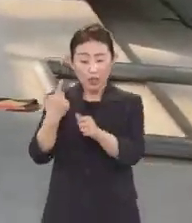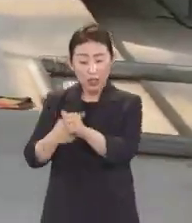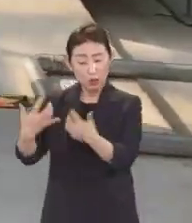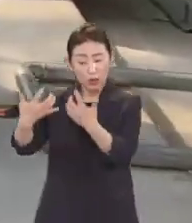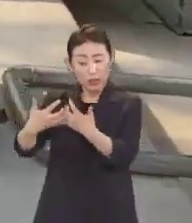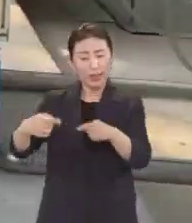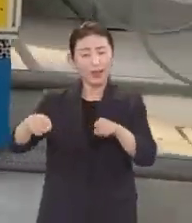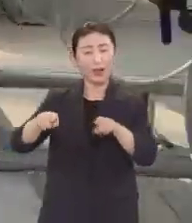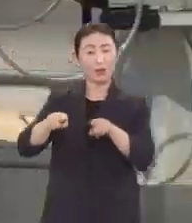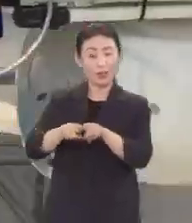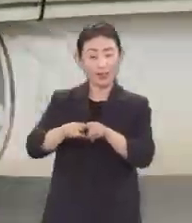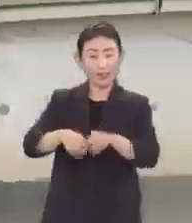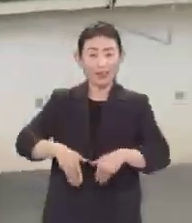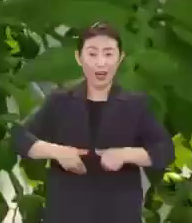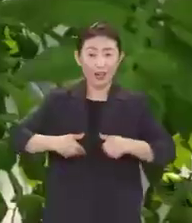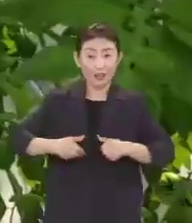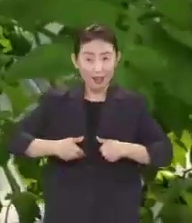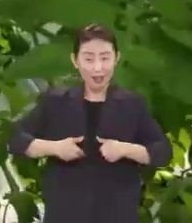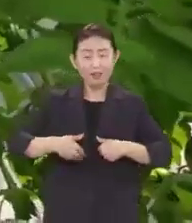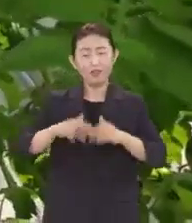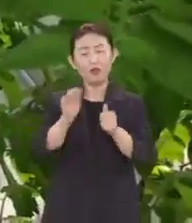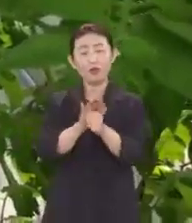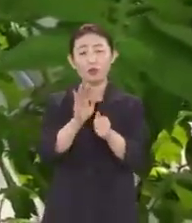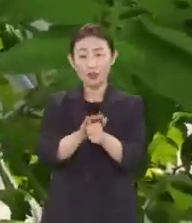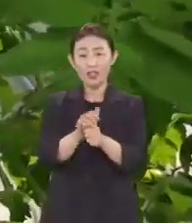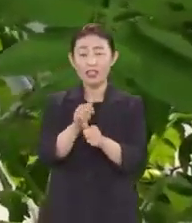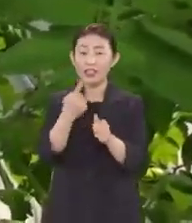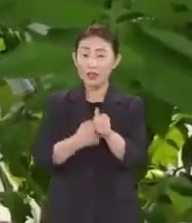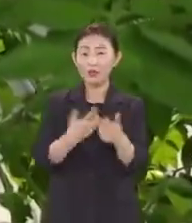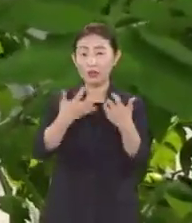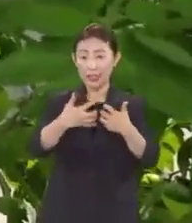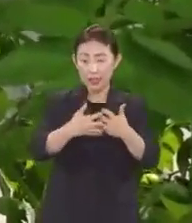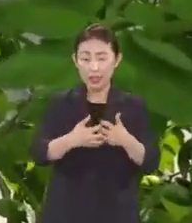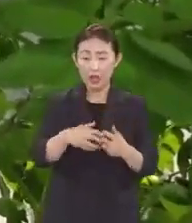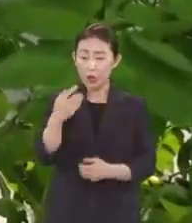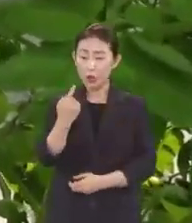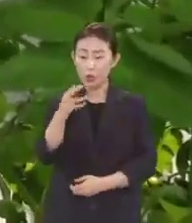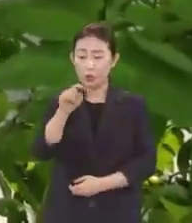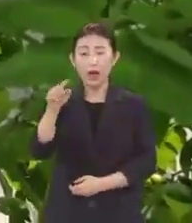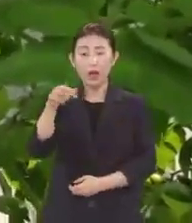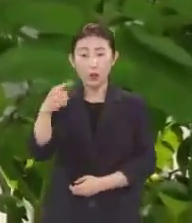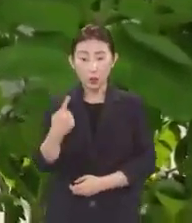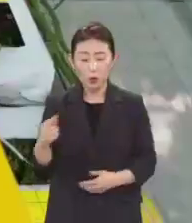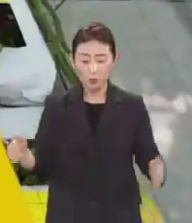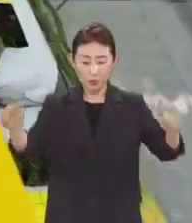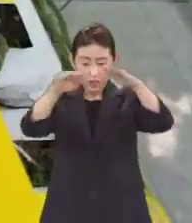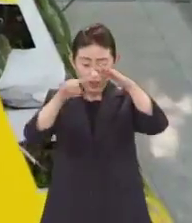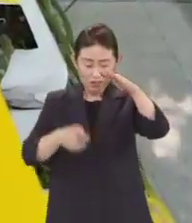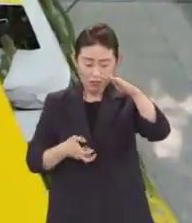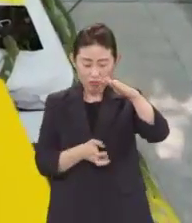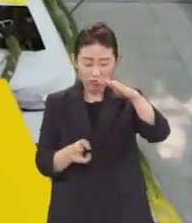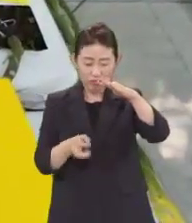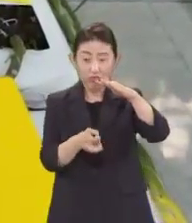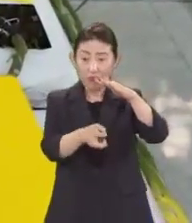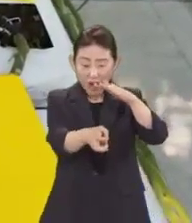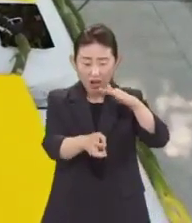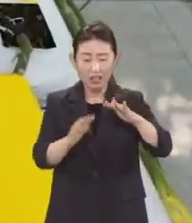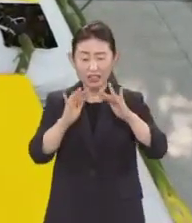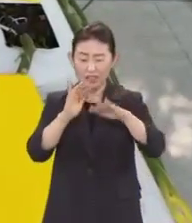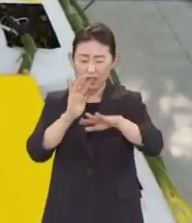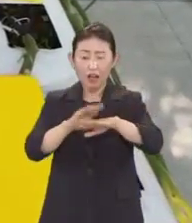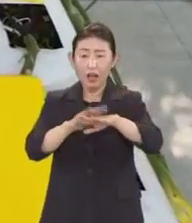위한 따뜻한 로봇을 만들고 있습니다. 수확철을 맞은 토마토 시설 하우스에 로봇이 돌아다닙니다. 사람이